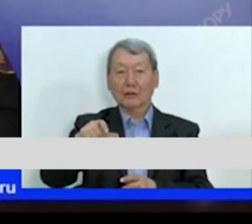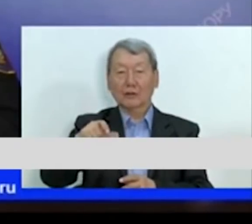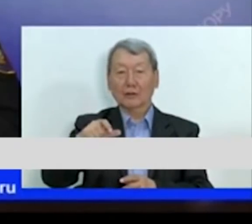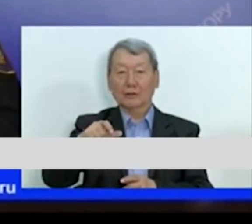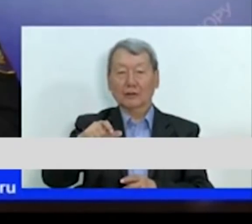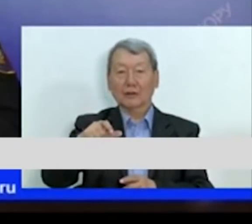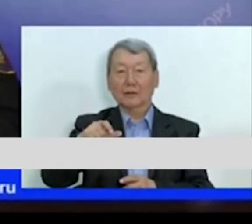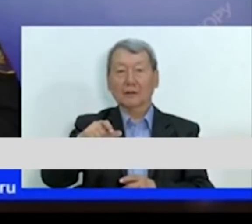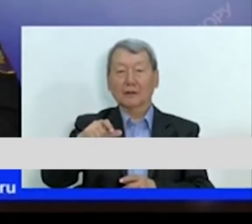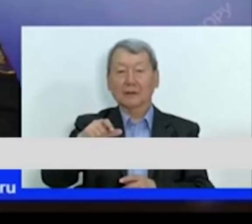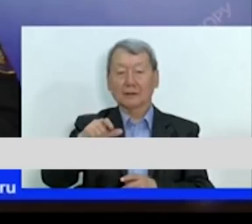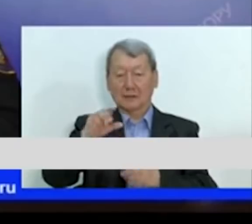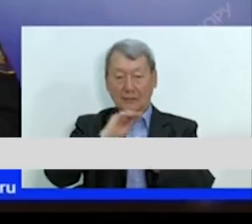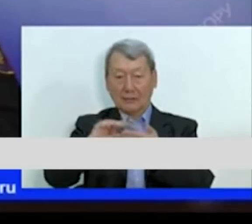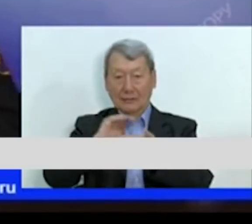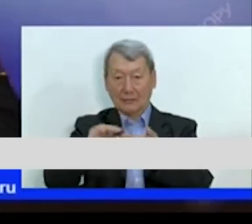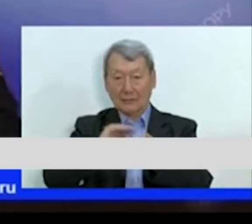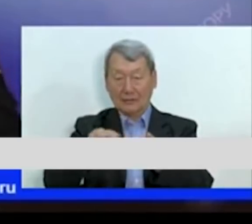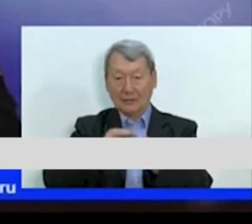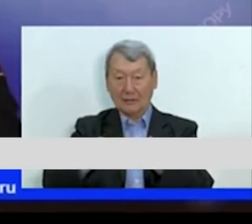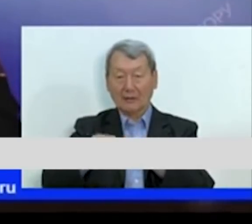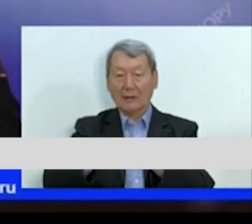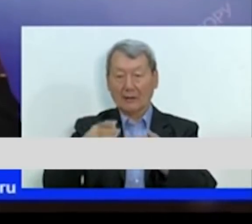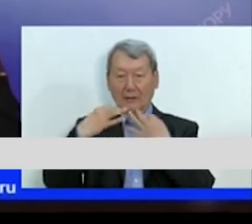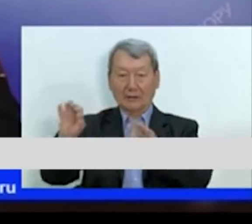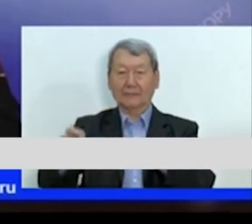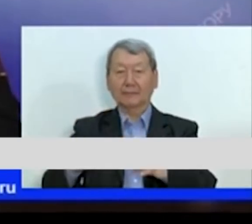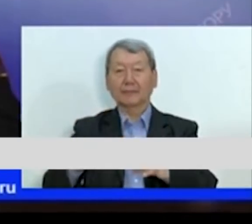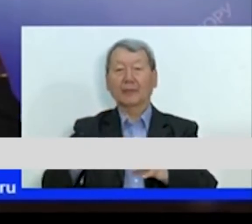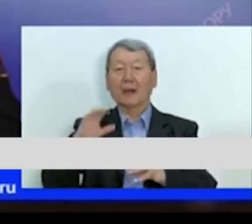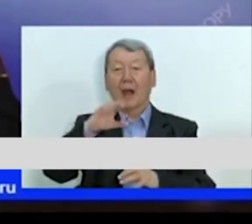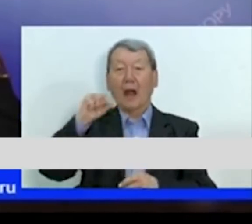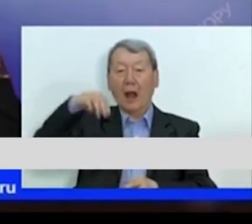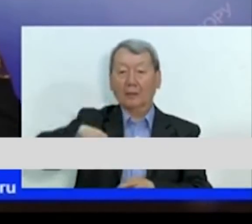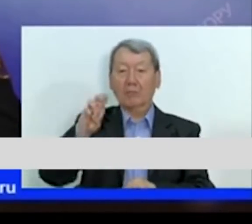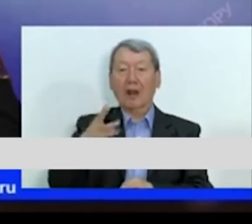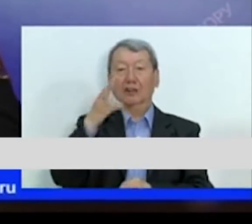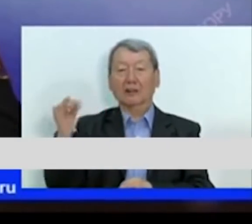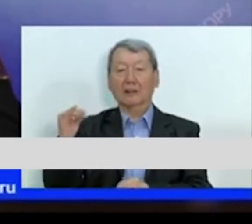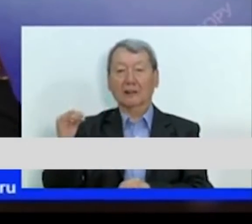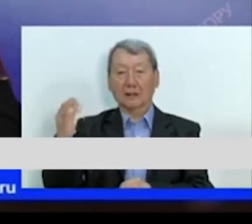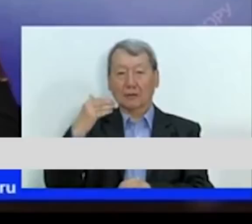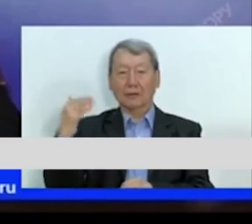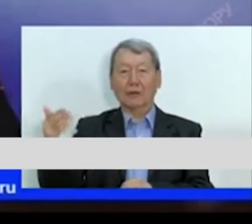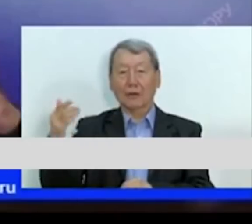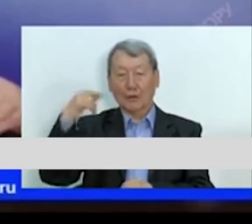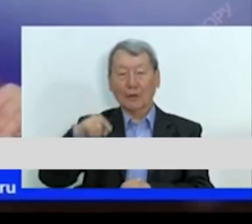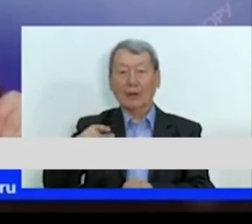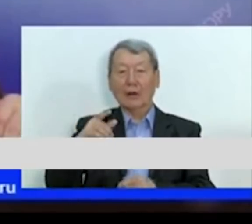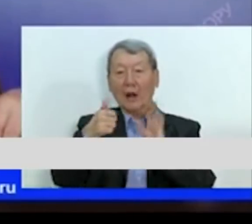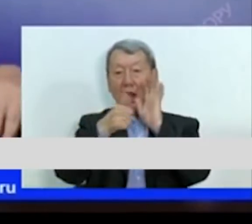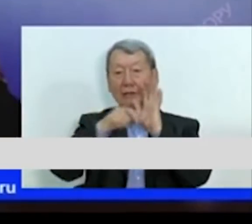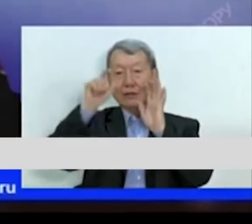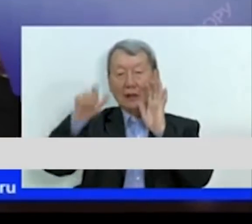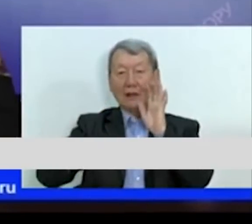жаранга айыппулдар салынып кой берилди. Атбаш району боюнча алсак, ошол жерде да